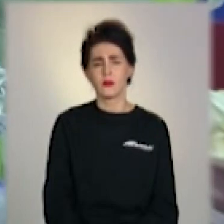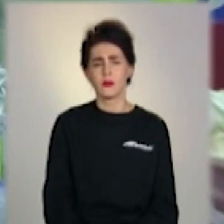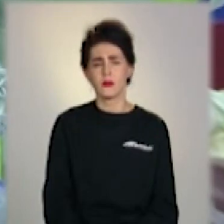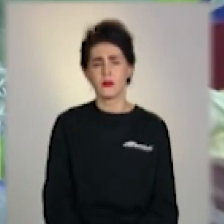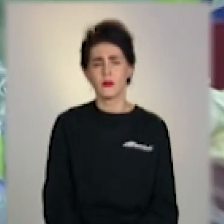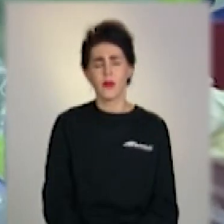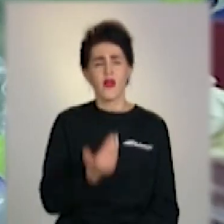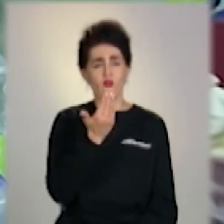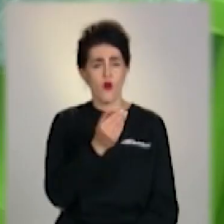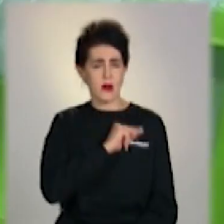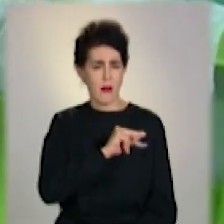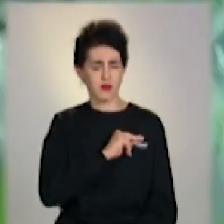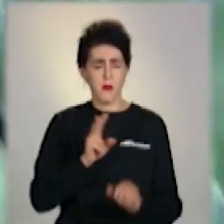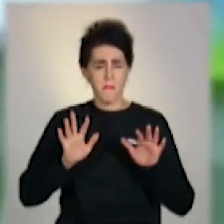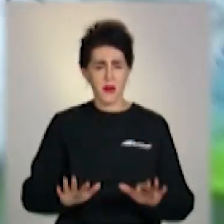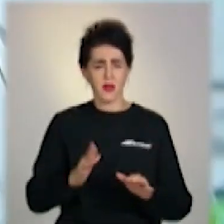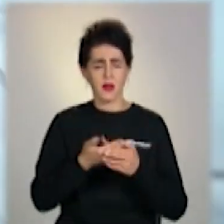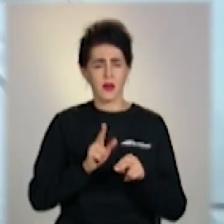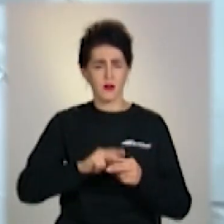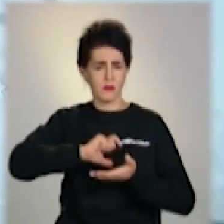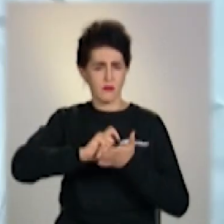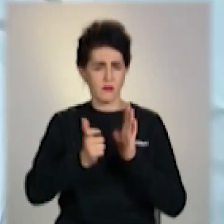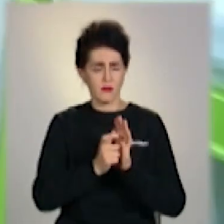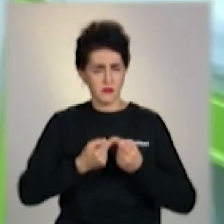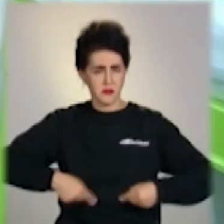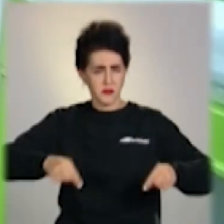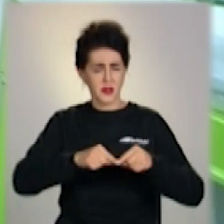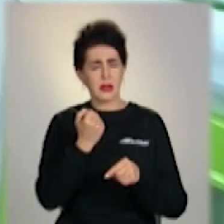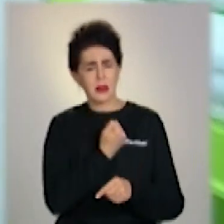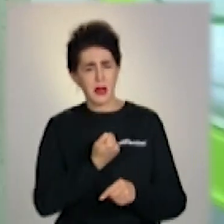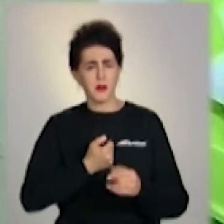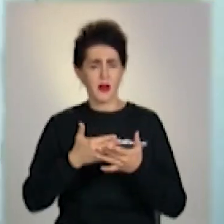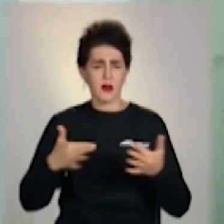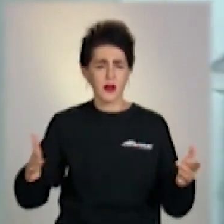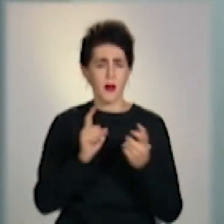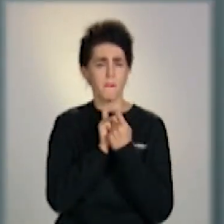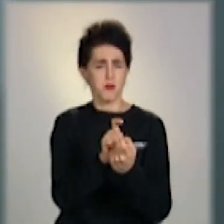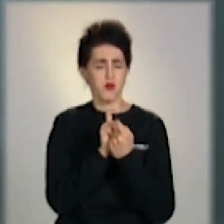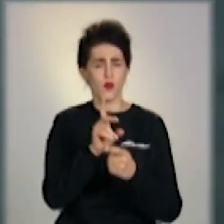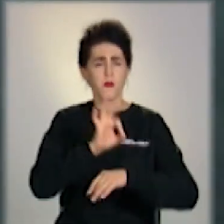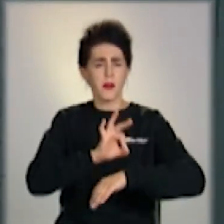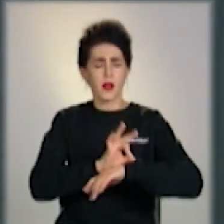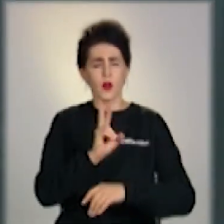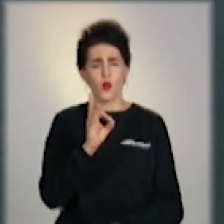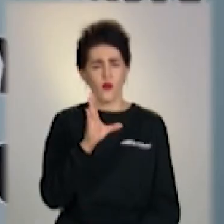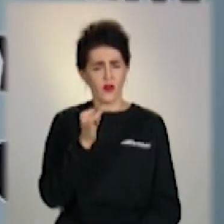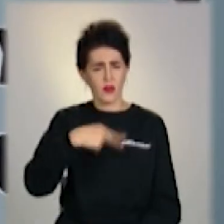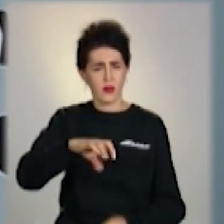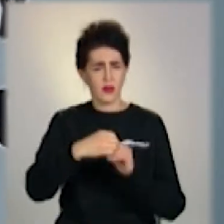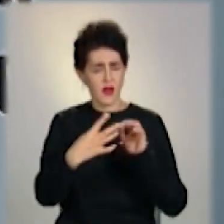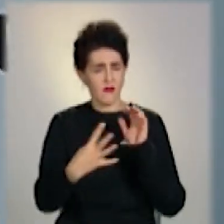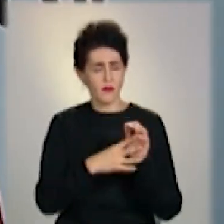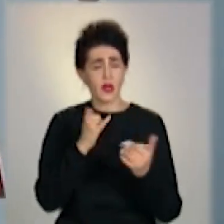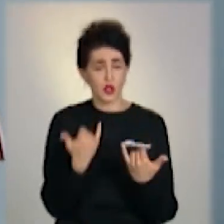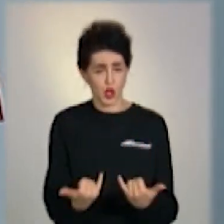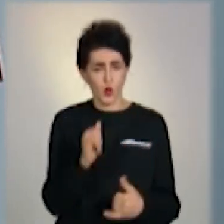Його робоче місце – палата інтенсивної терапії. Тут постійно триває боротьба за життя хворих на COVID-19. Але зараз у